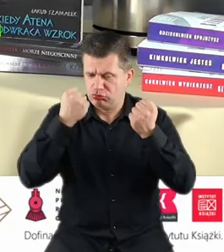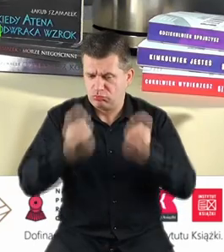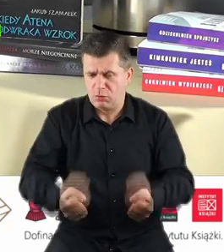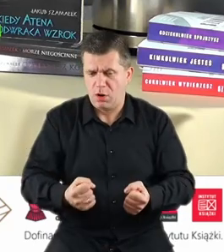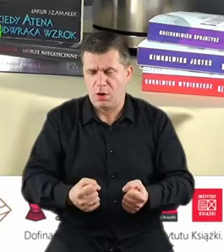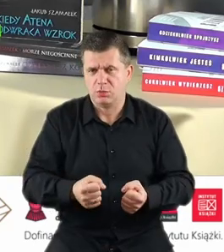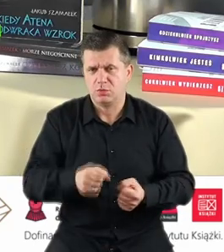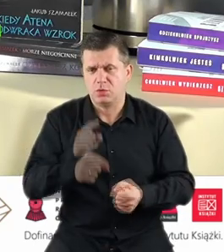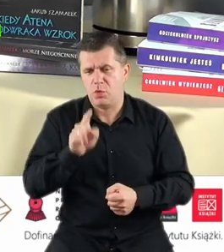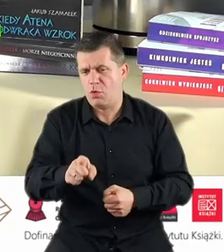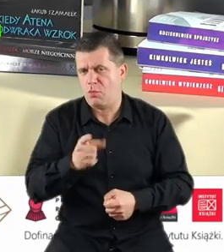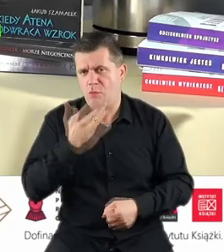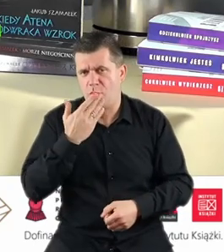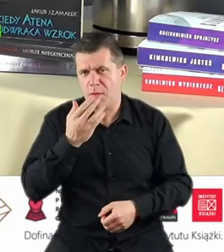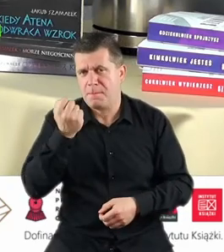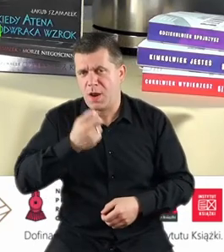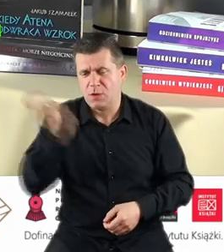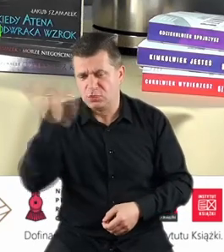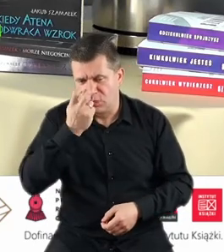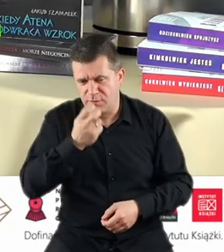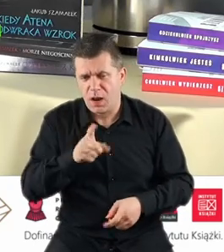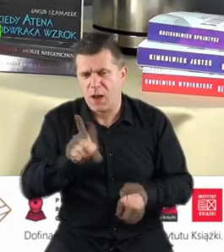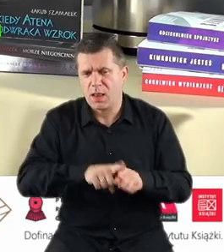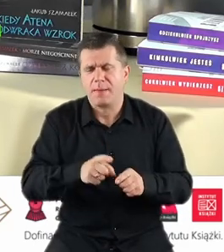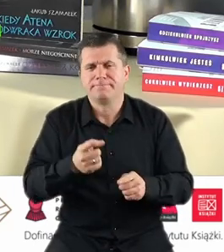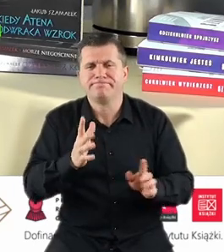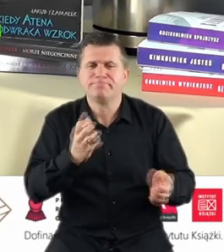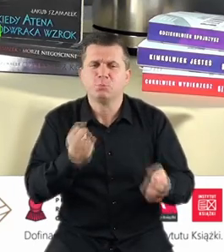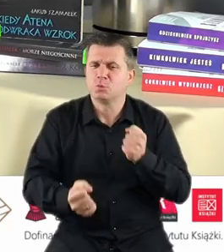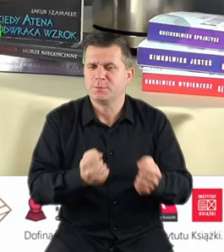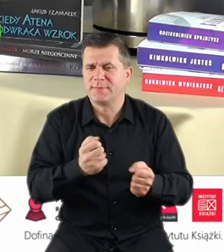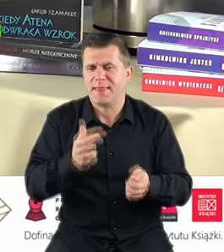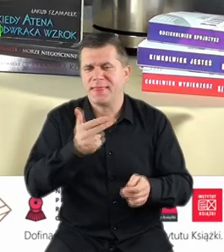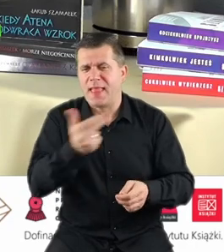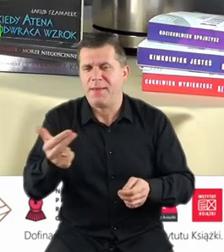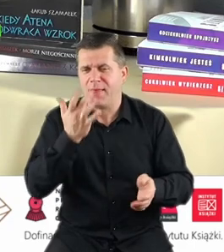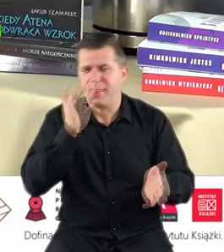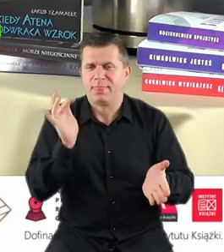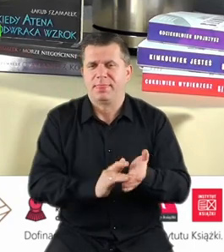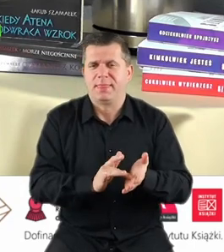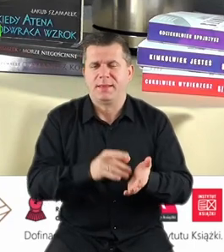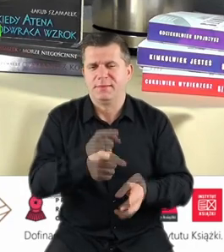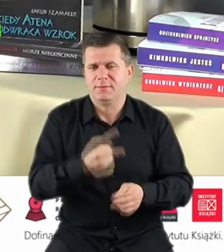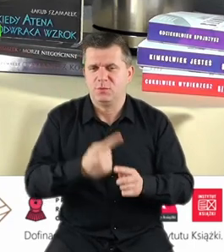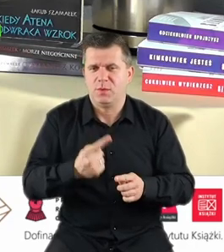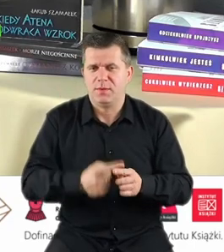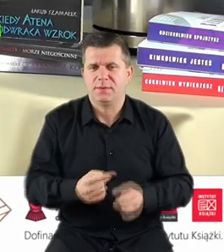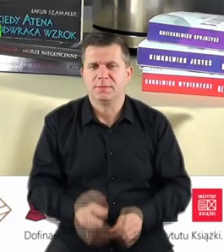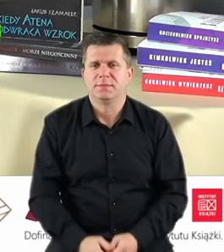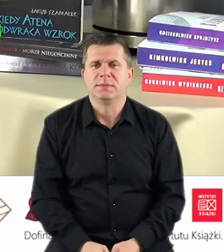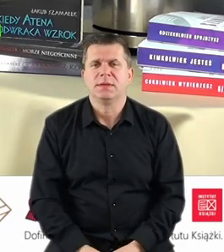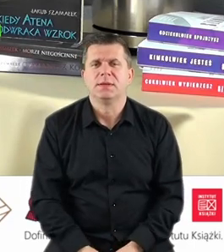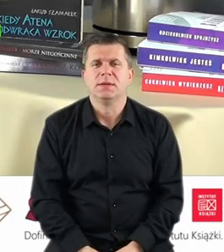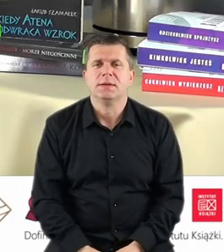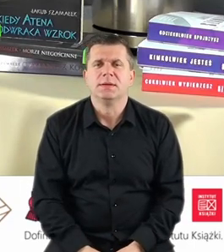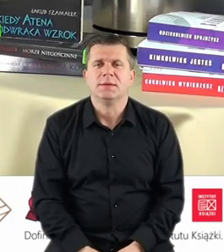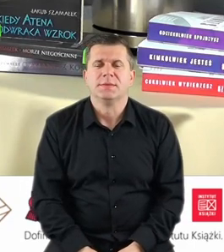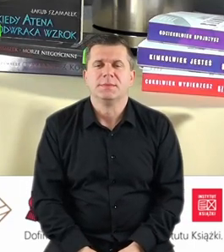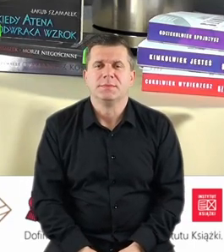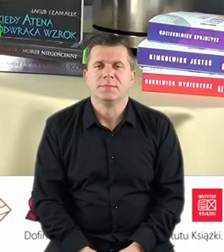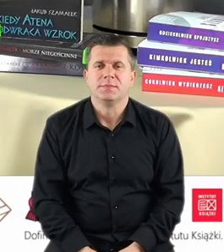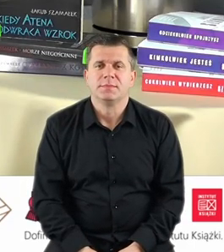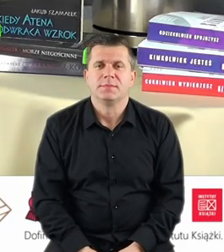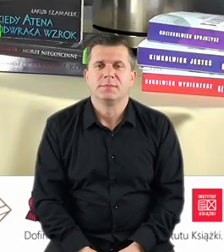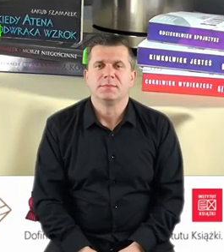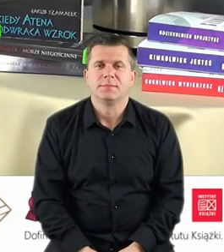o tym mówić. To jest bardzo ciekawe, ale też bardzo, bardzo śliskie, bo bo niestety